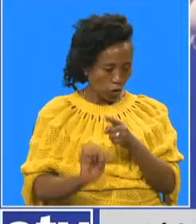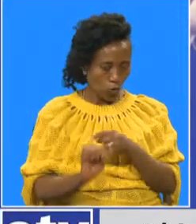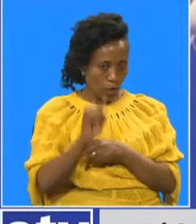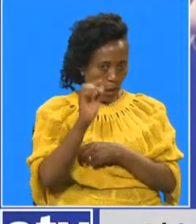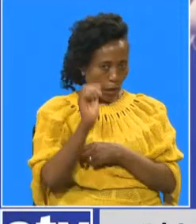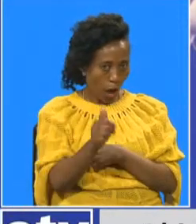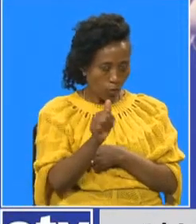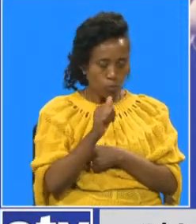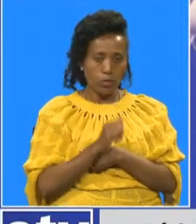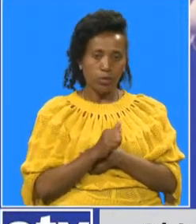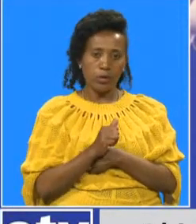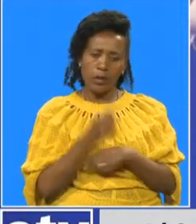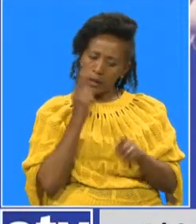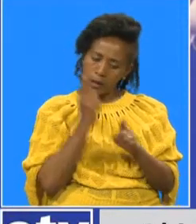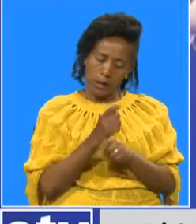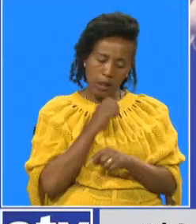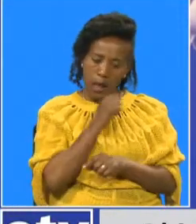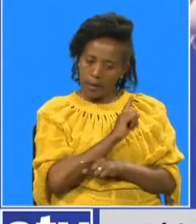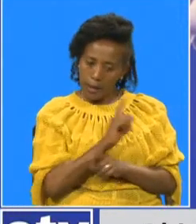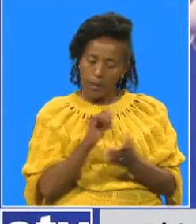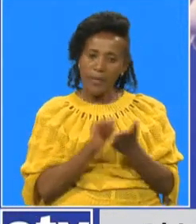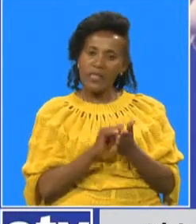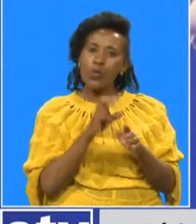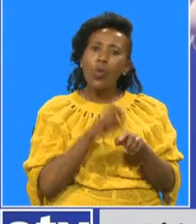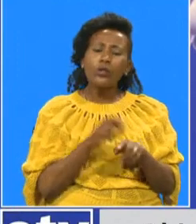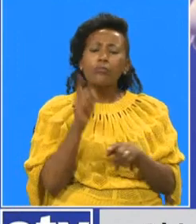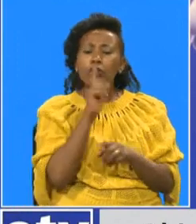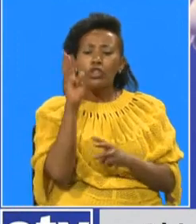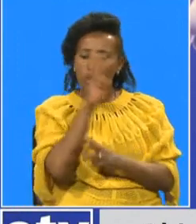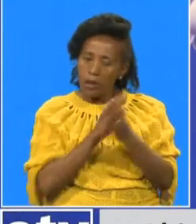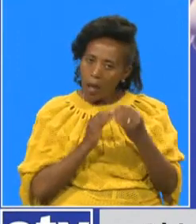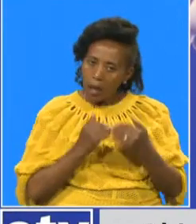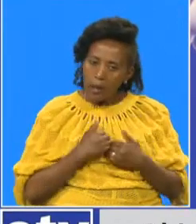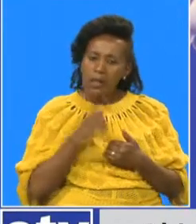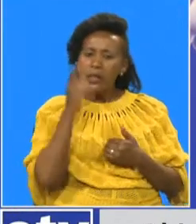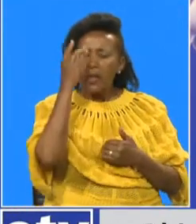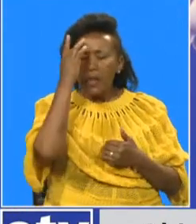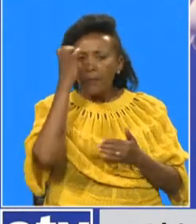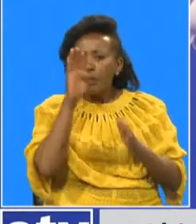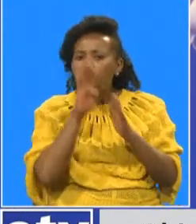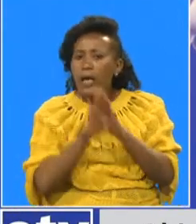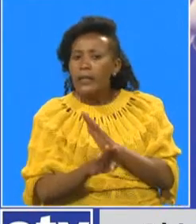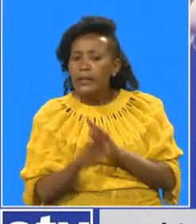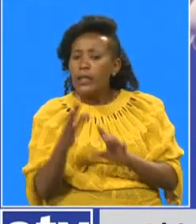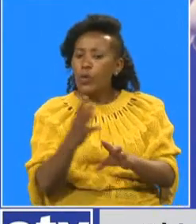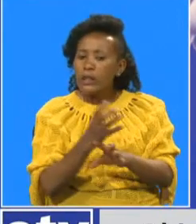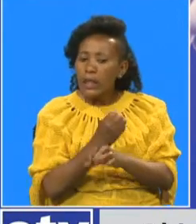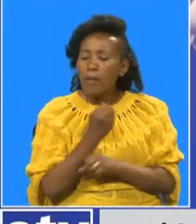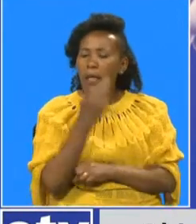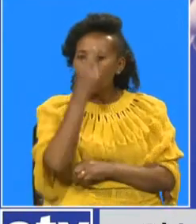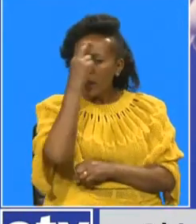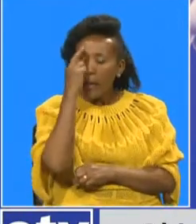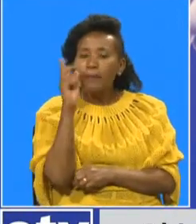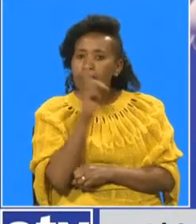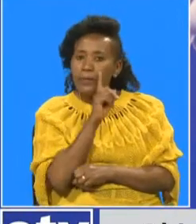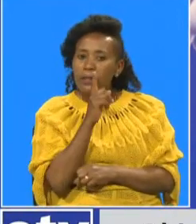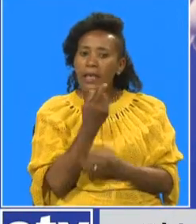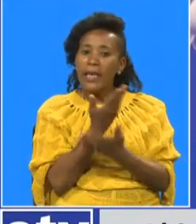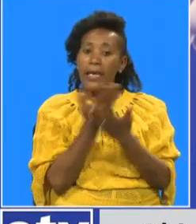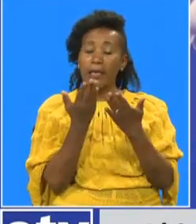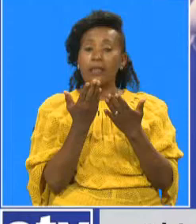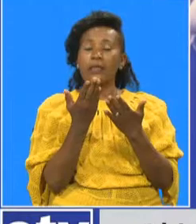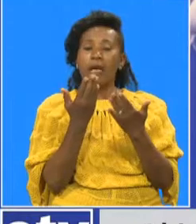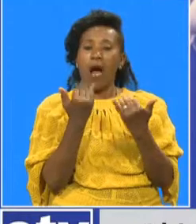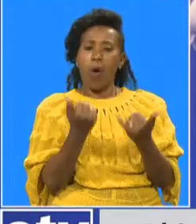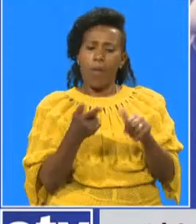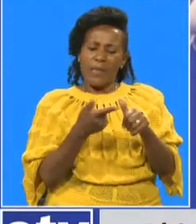ራሱ ትክክልም አይደለም። በዚህ ወቅት ምንድን ነው ችግራችሁ? ለምንድን ነው ወደ መቀነስ የወሰደባችሁ ነገር የሚል